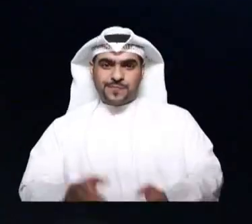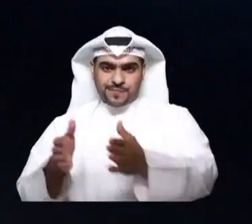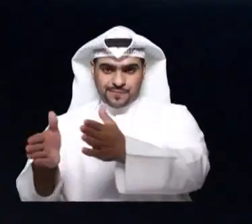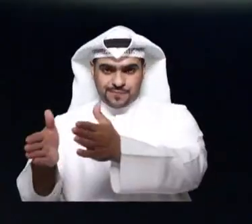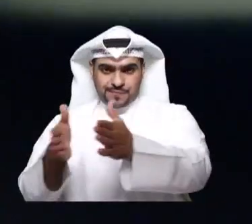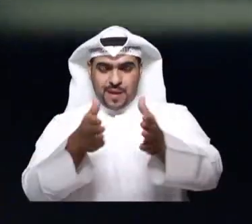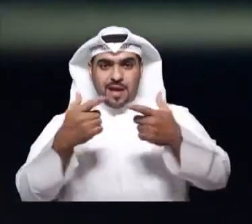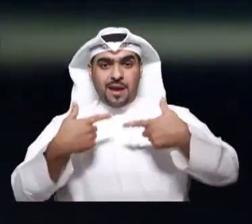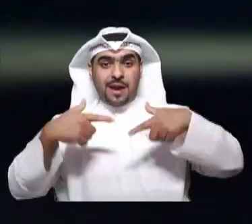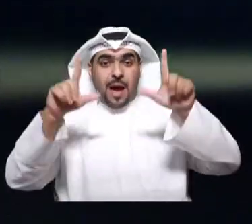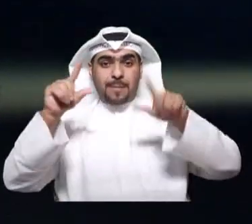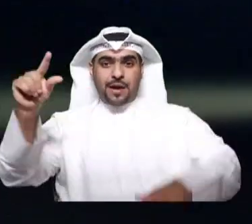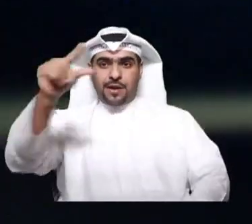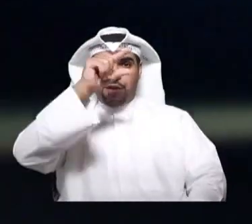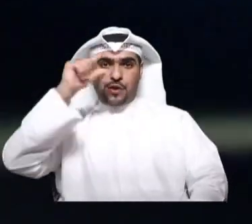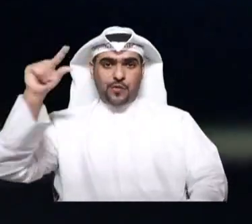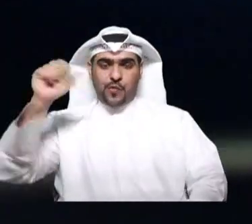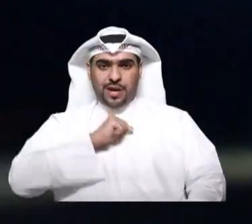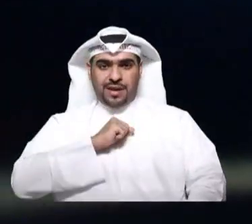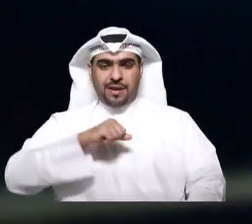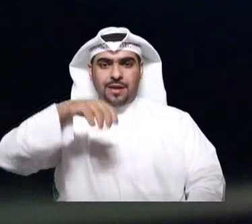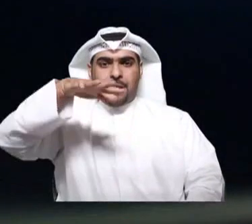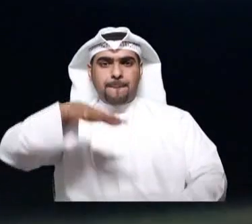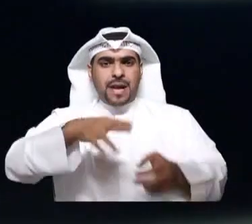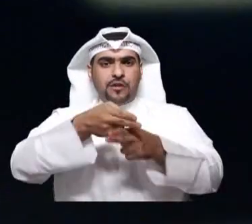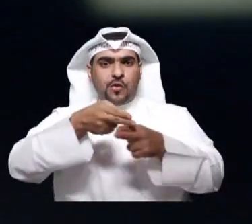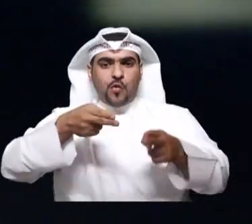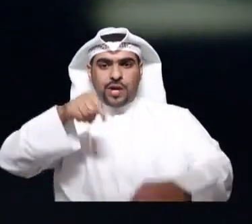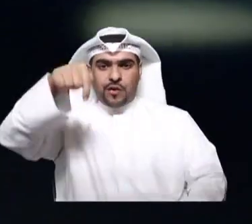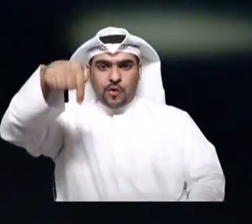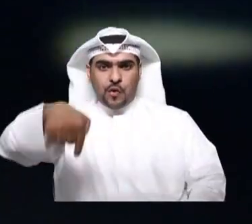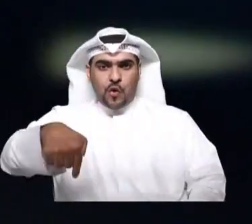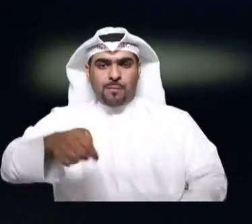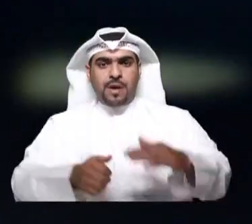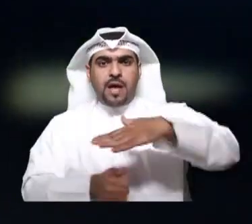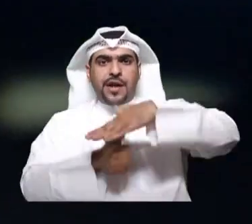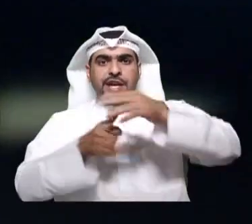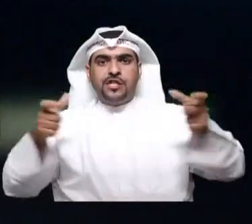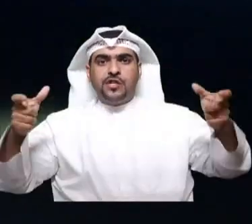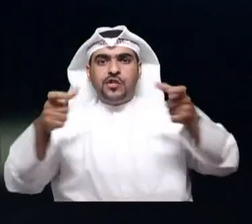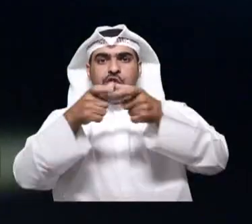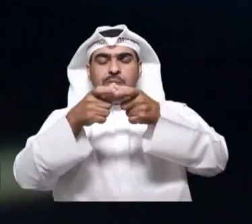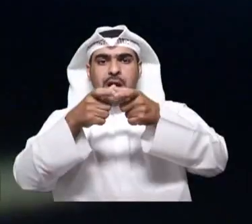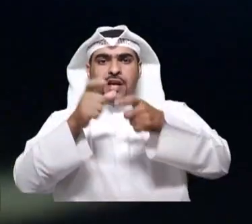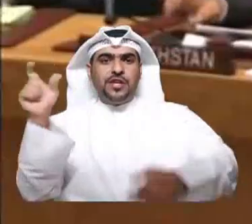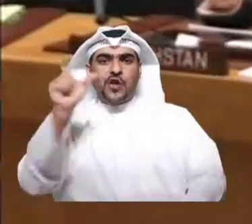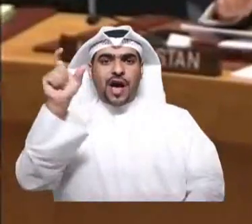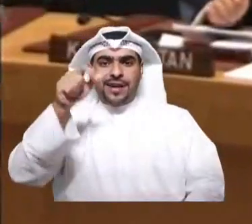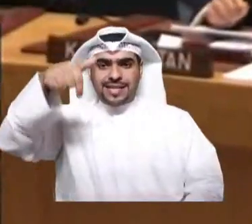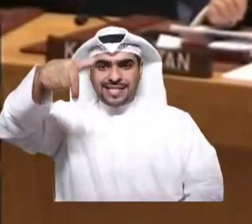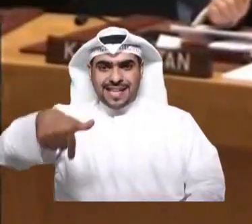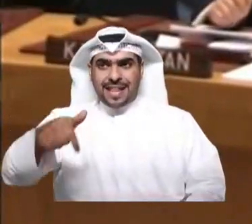أهلا بكم من جديد في أخبارنا الدولية. تتولى دولة الكويت اليوم رئاسة مجلس الأمن الدولي لشهر يونيو لتكون المرة